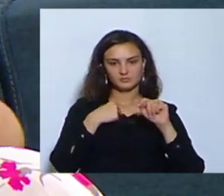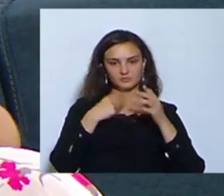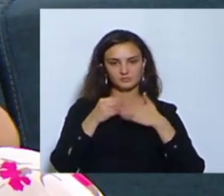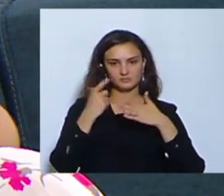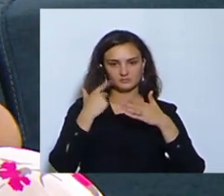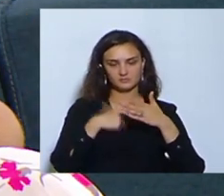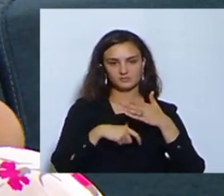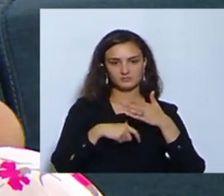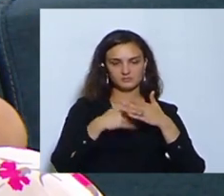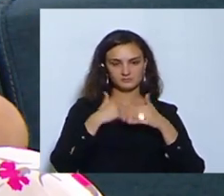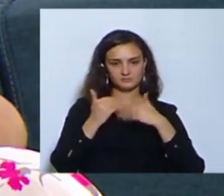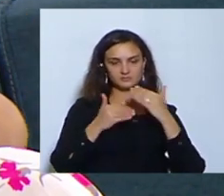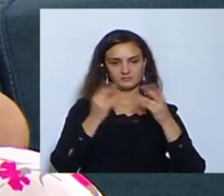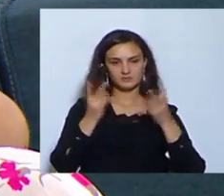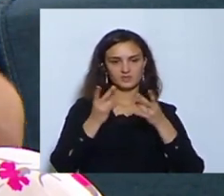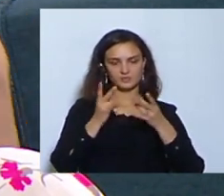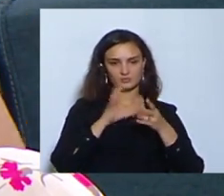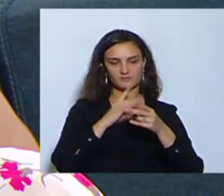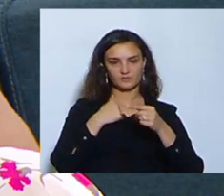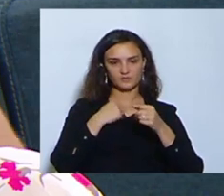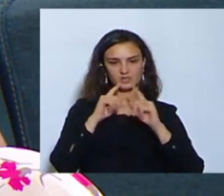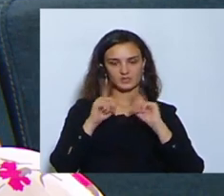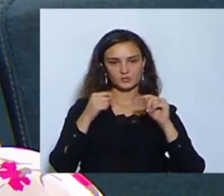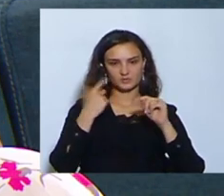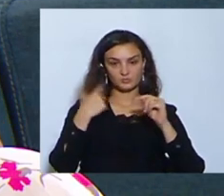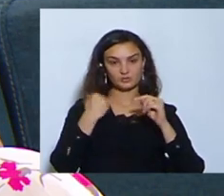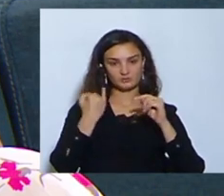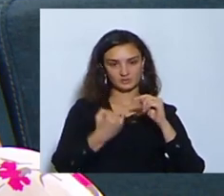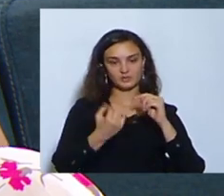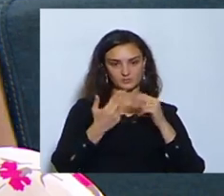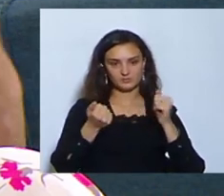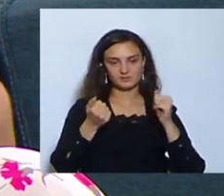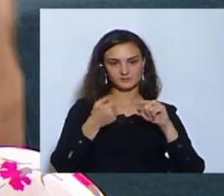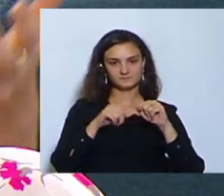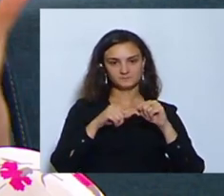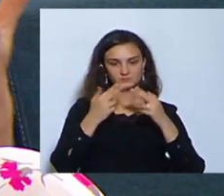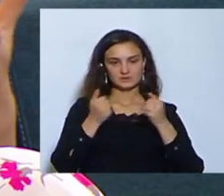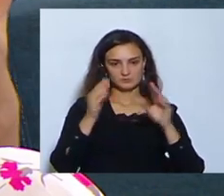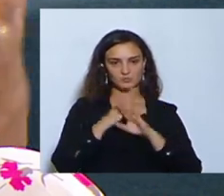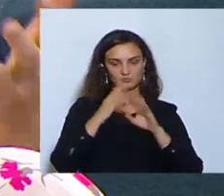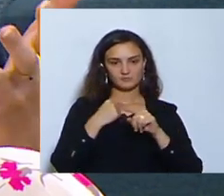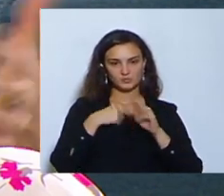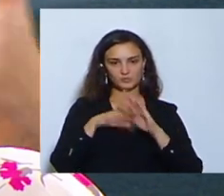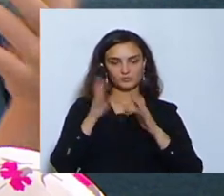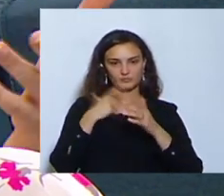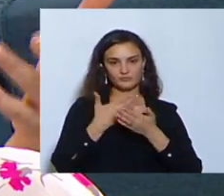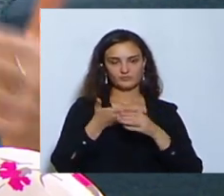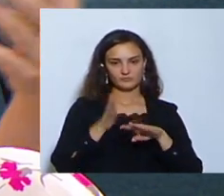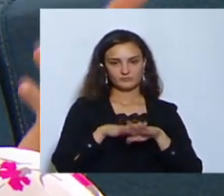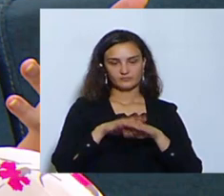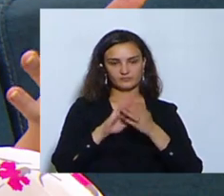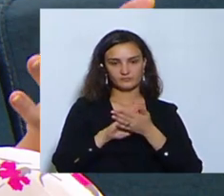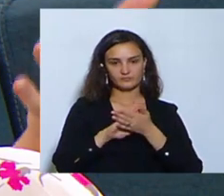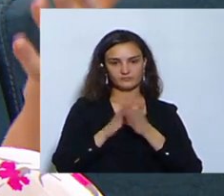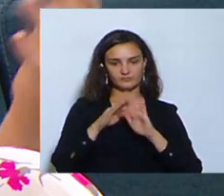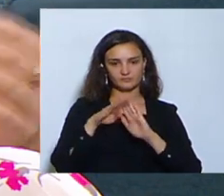თვით დამკვიდრებისთვის მე საჭიროება ვიყო განსაკუთრებით გამხდარი, ხო? და ბუნებრივია, რომ მე უფრო ვიძაბები, შფოთვა უფრო